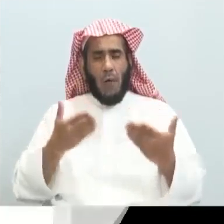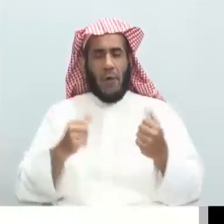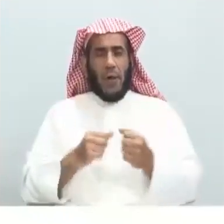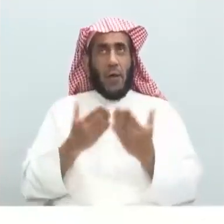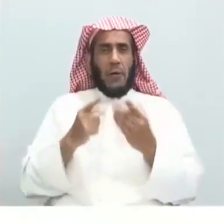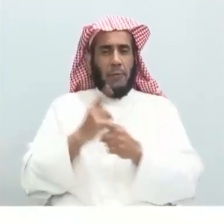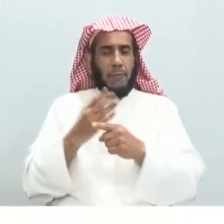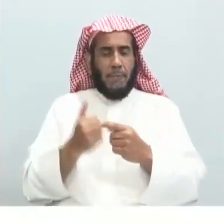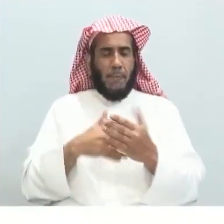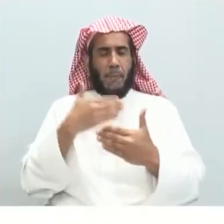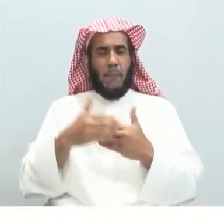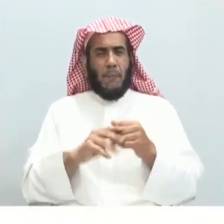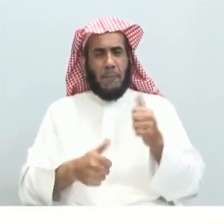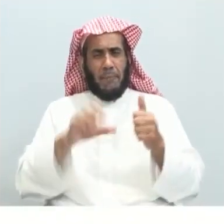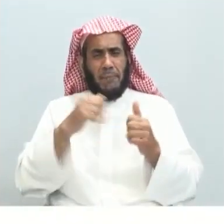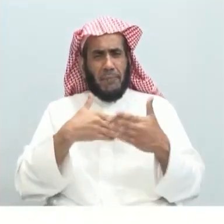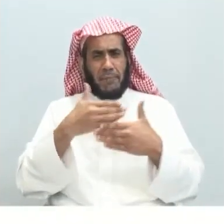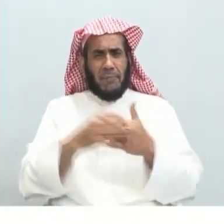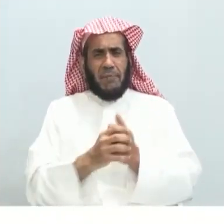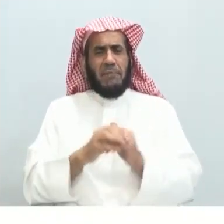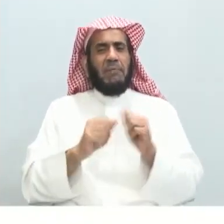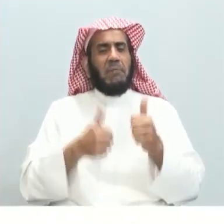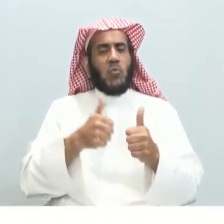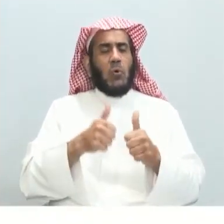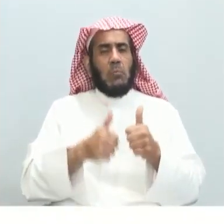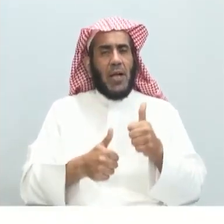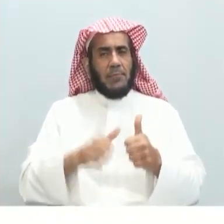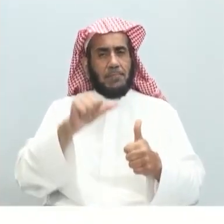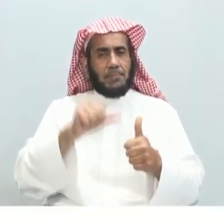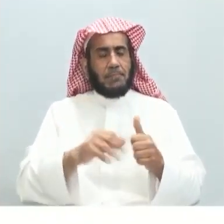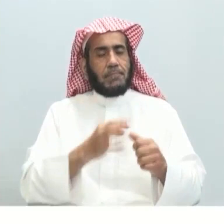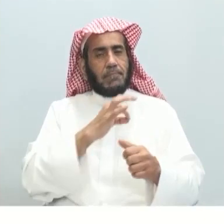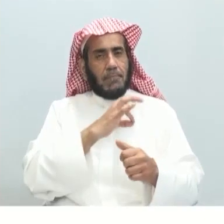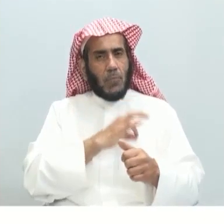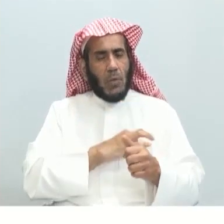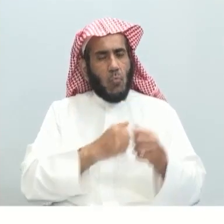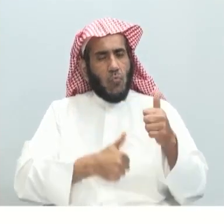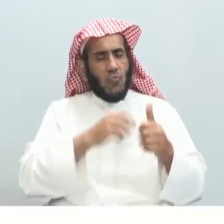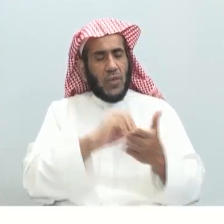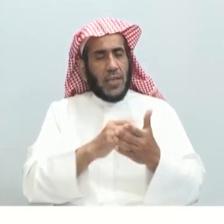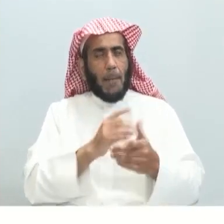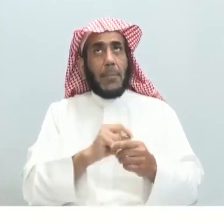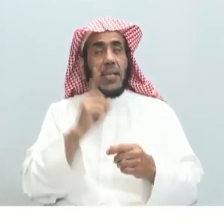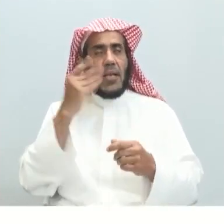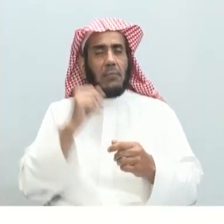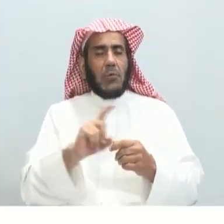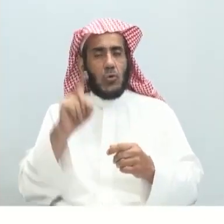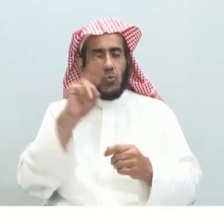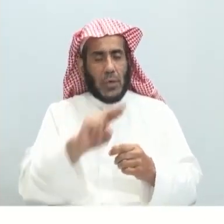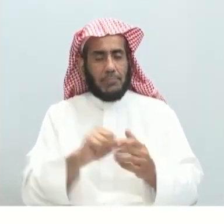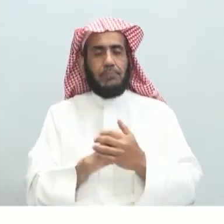ايها الطلاب ايضا الى تقويم اخر من التقويمات المفيده باذن الله تعالى ومع هذا